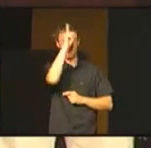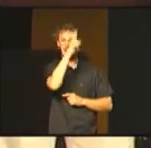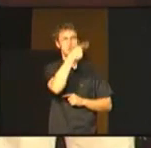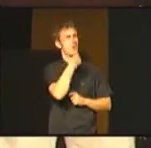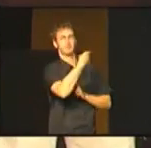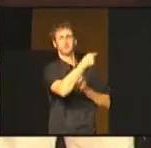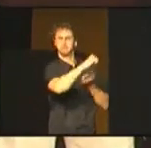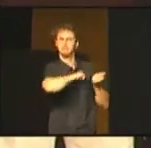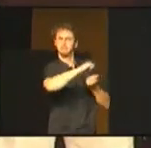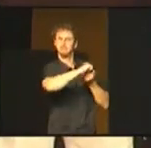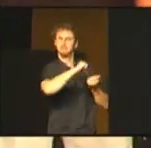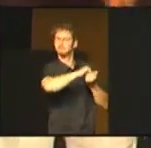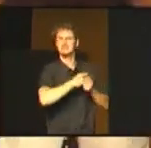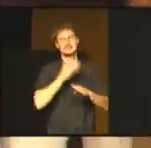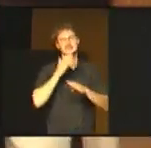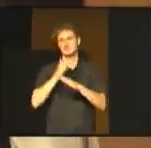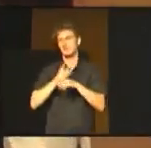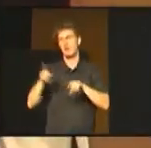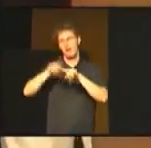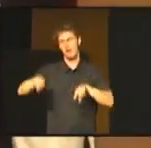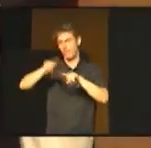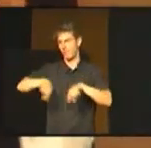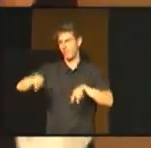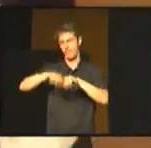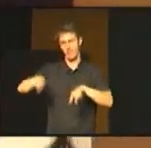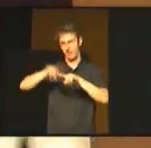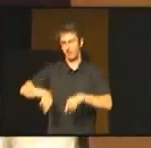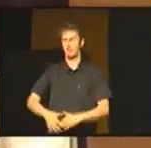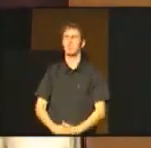central, són constants.